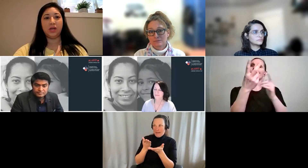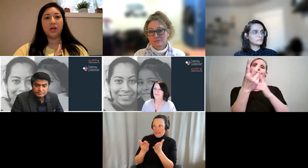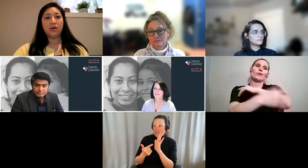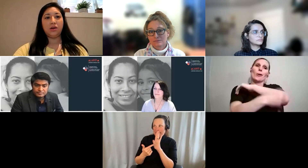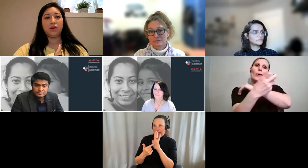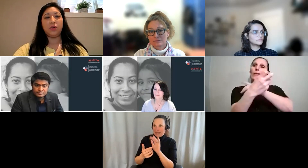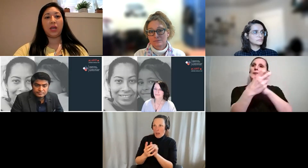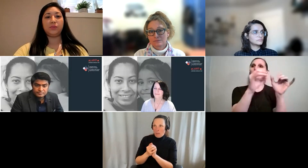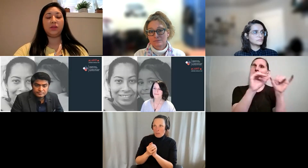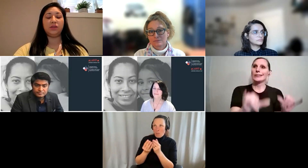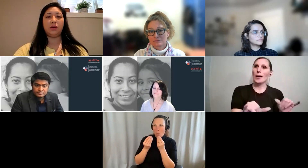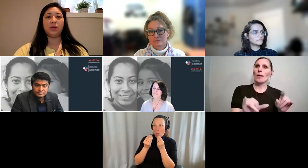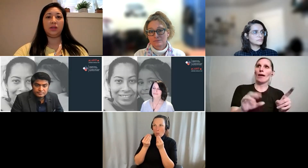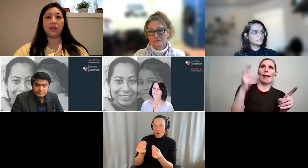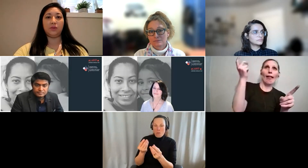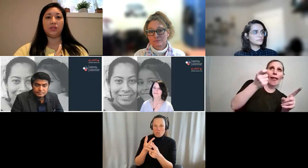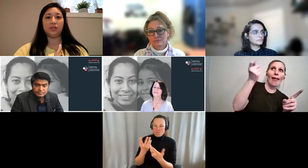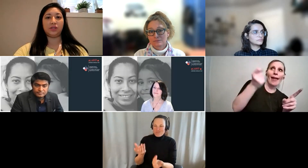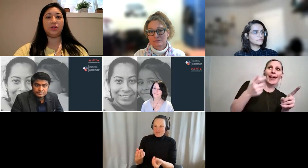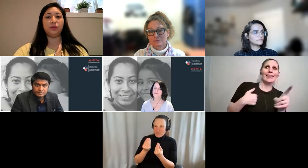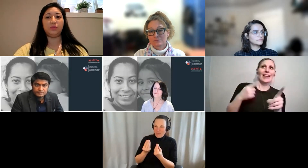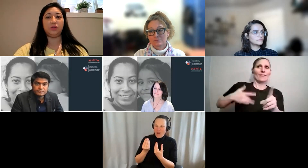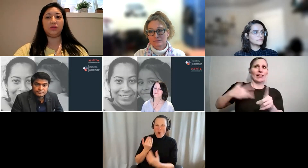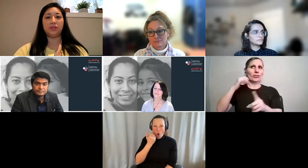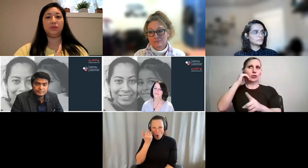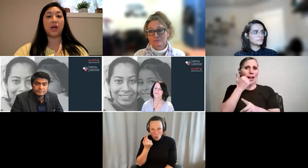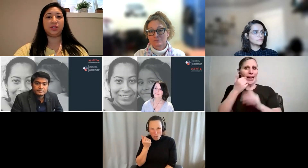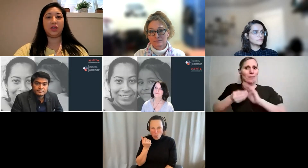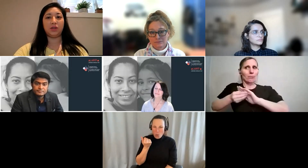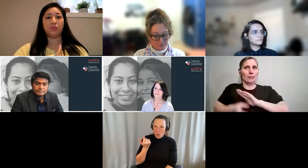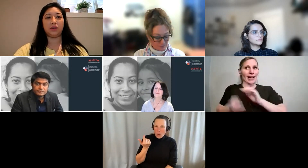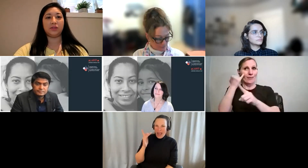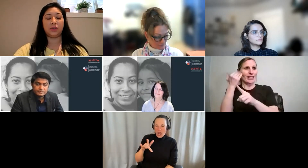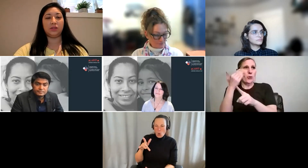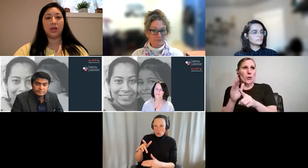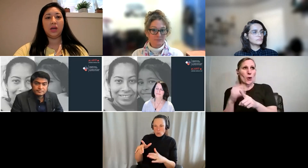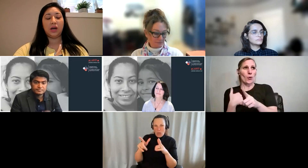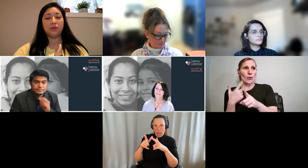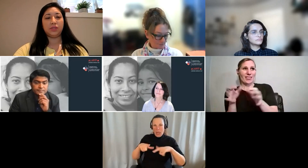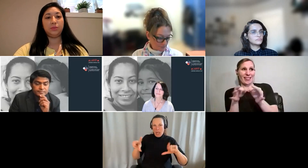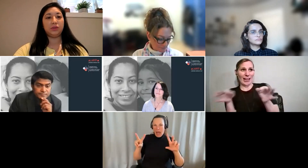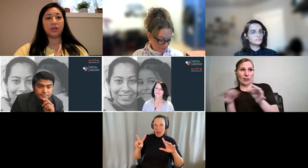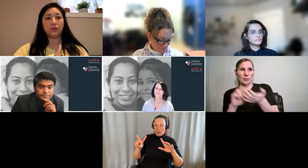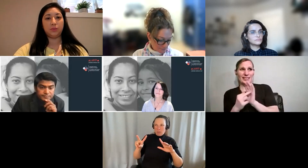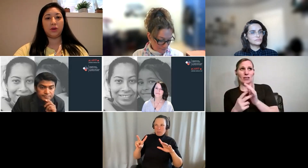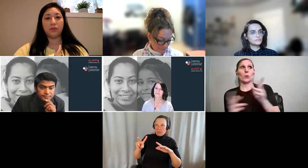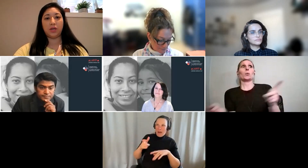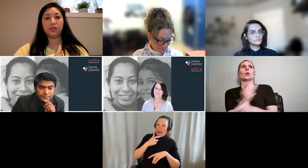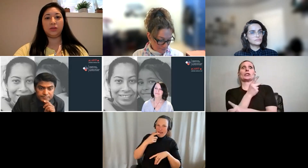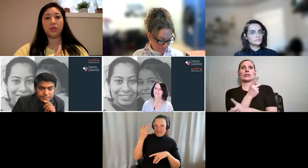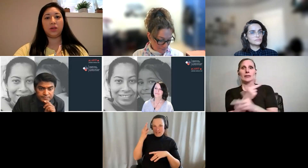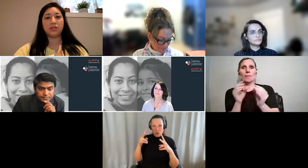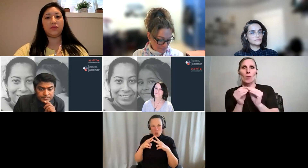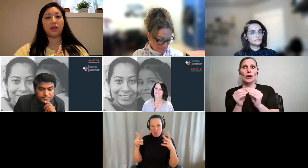avec le système de justice, ne sachant pas comment parler la langue primaire. Ça contribue à cet embarras et cette honte est de façon